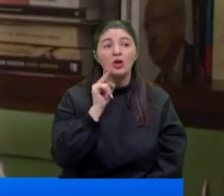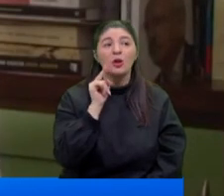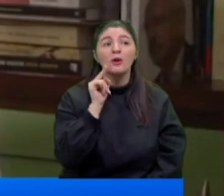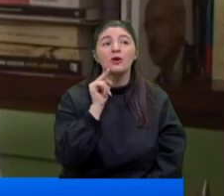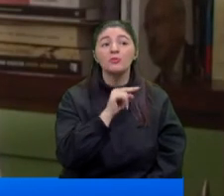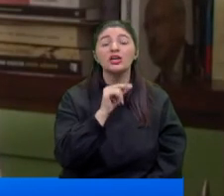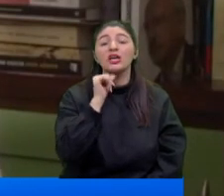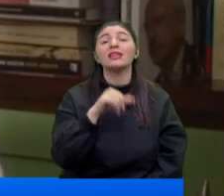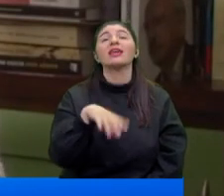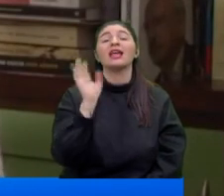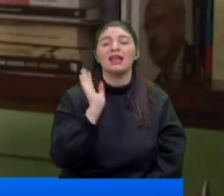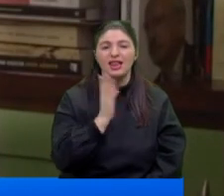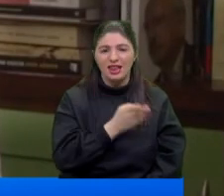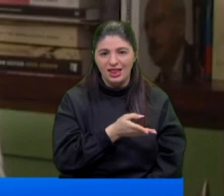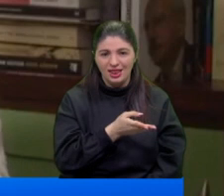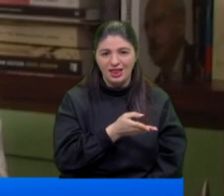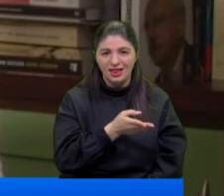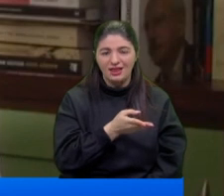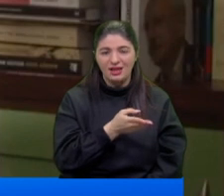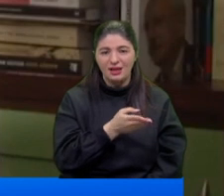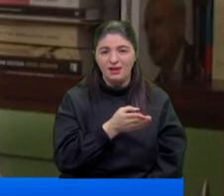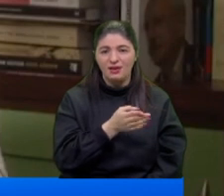şey bu da değil